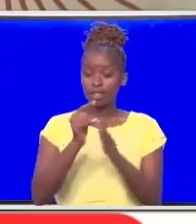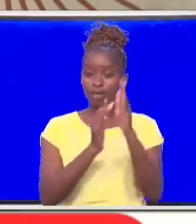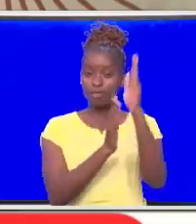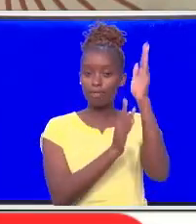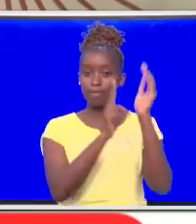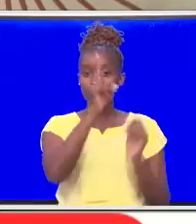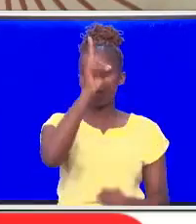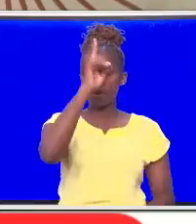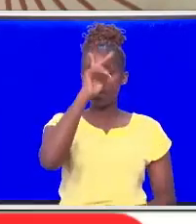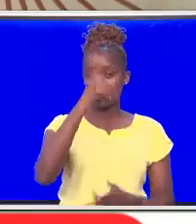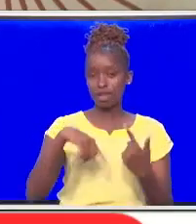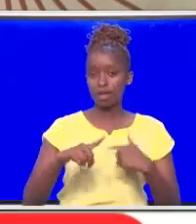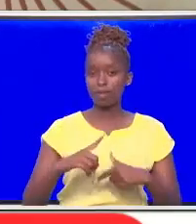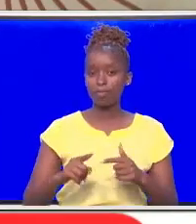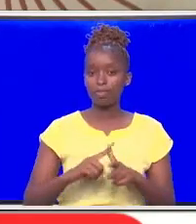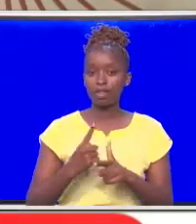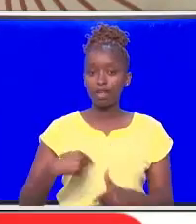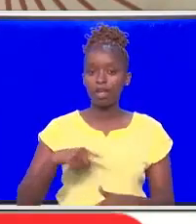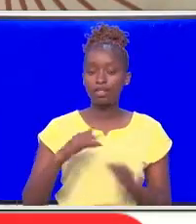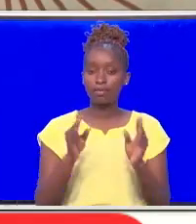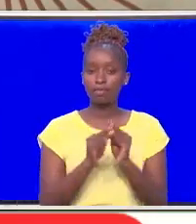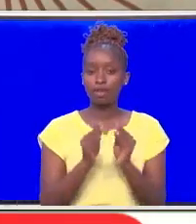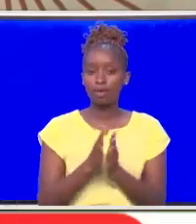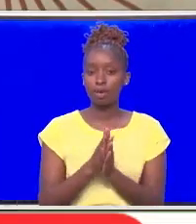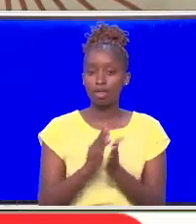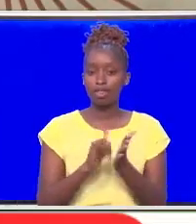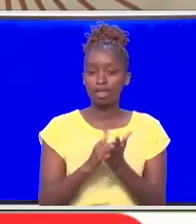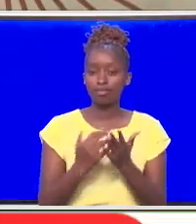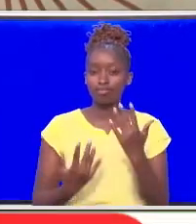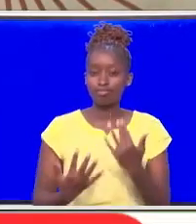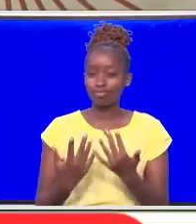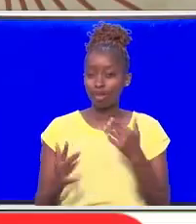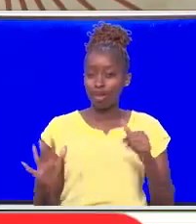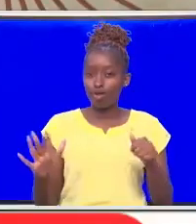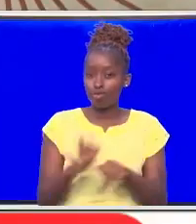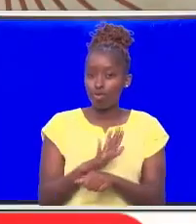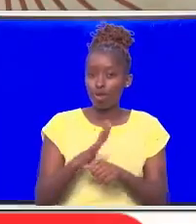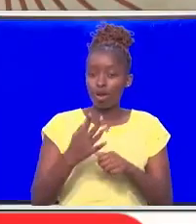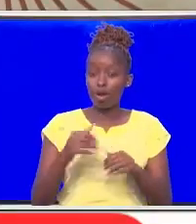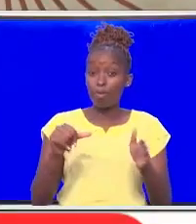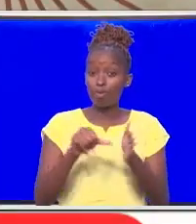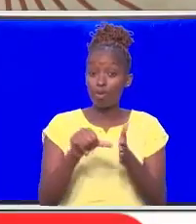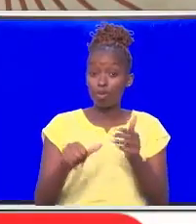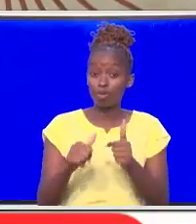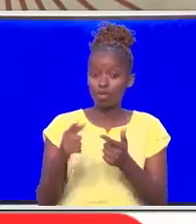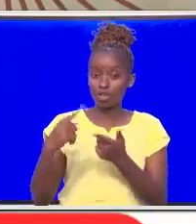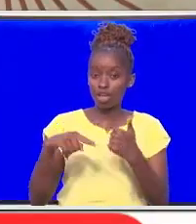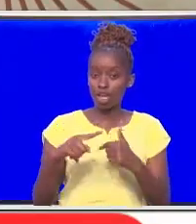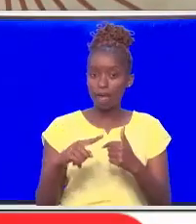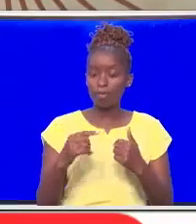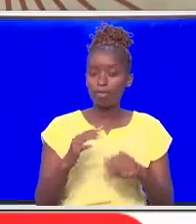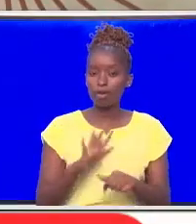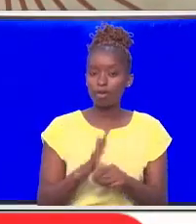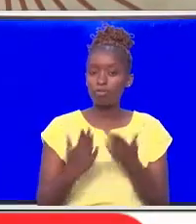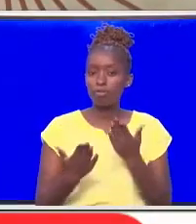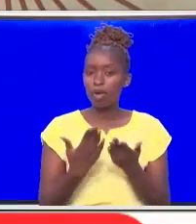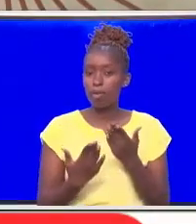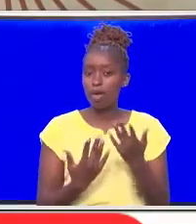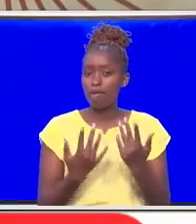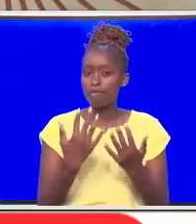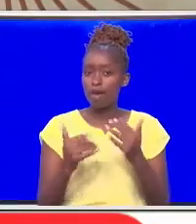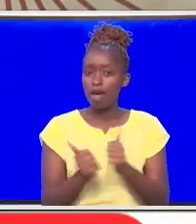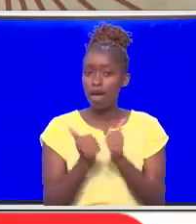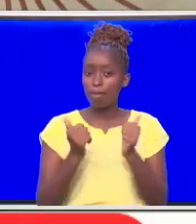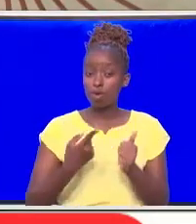sisi ndio huwa tunakutana na ile moto kamili ya shida ambayo imekuja. Hasa kama ni moto imetokea, sisi